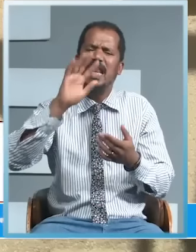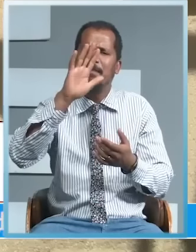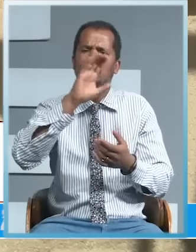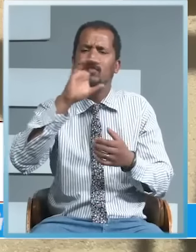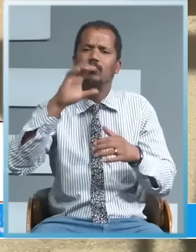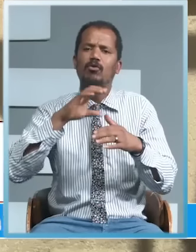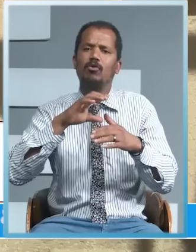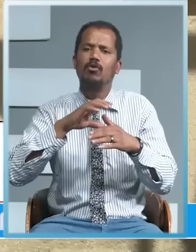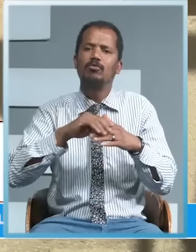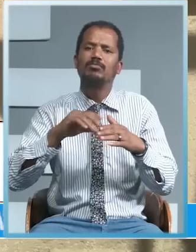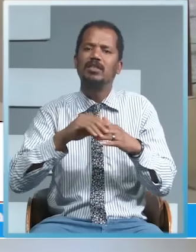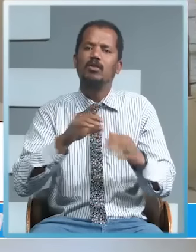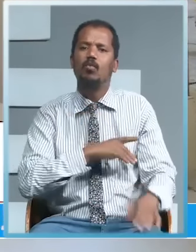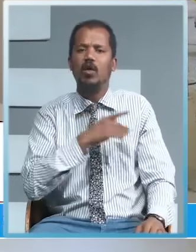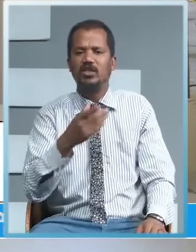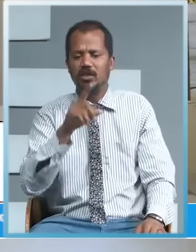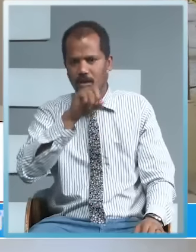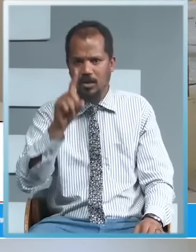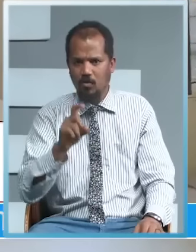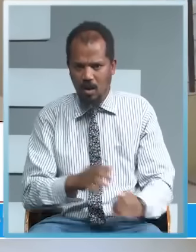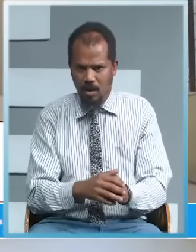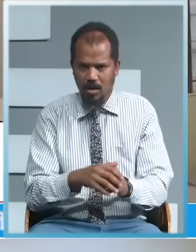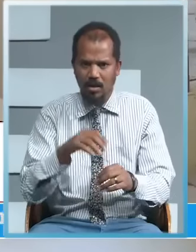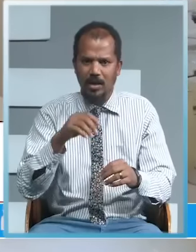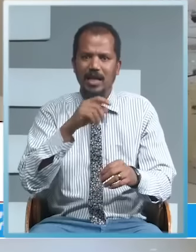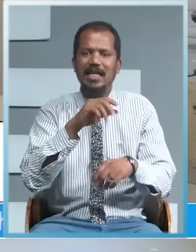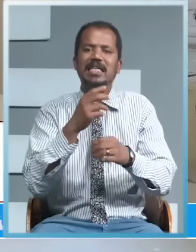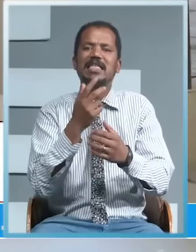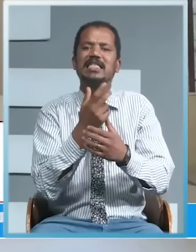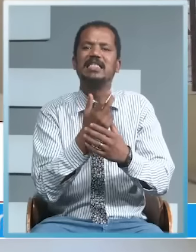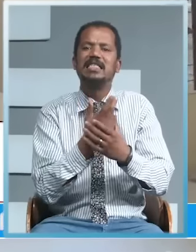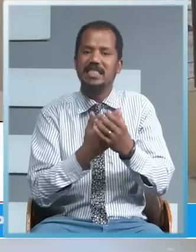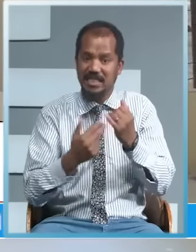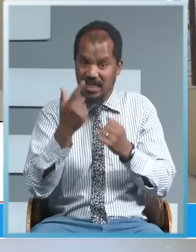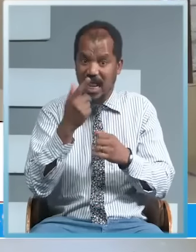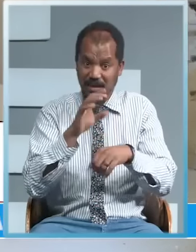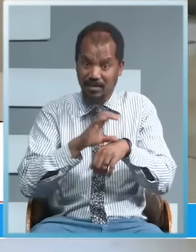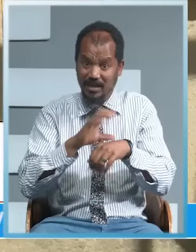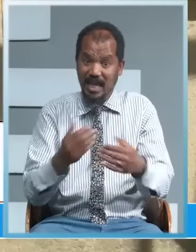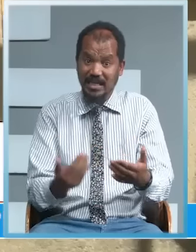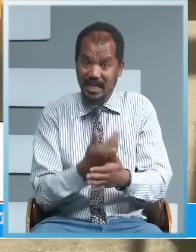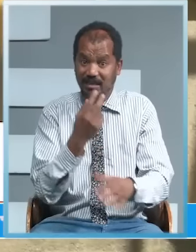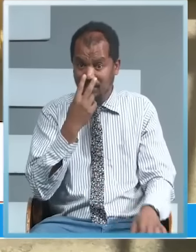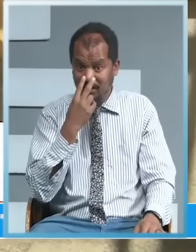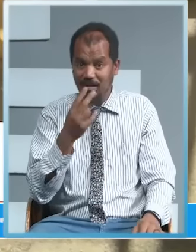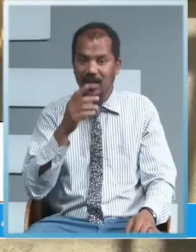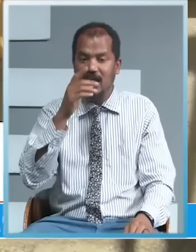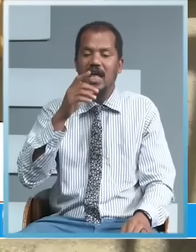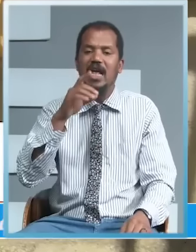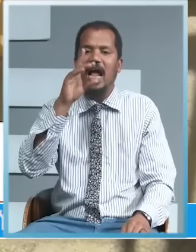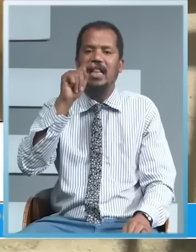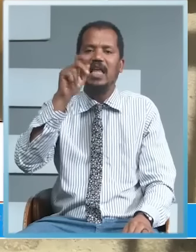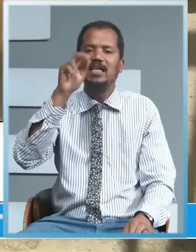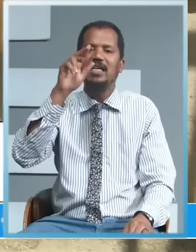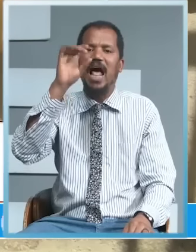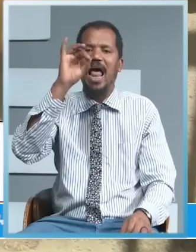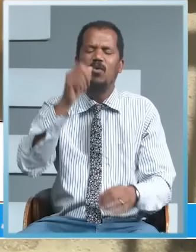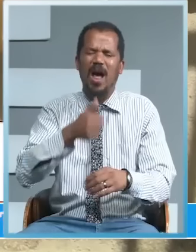172,500,000 የገንዘብ ወጪ ጠይቋል። የመንበረ ጸባኦት ቅድስት ሥላሴ ካቴድራል ቤተክርስቲያን እድሳትን በተመለከተ የካቴድራሉ ዋና